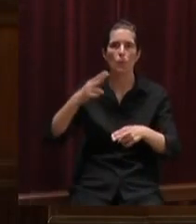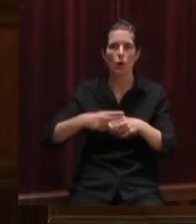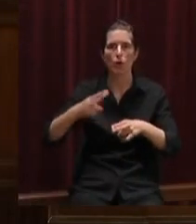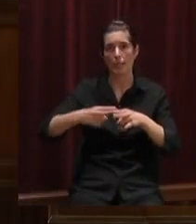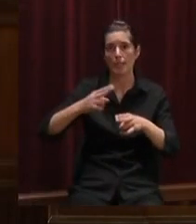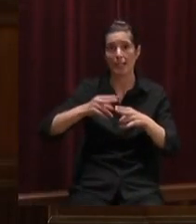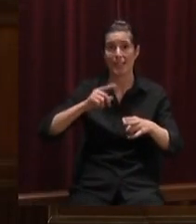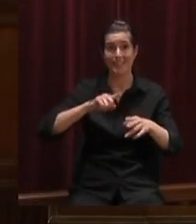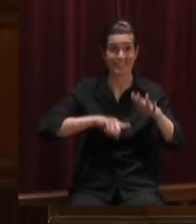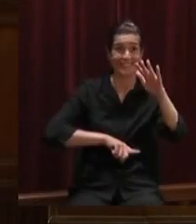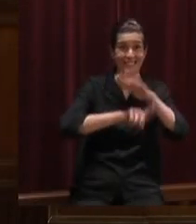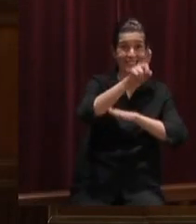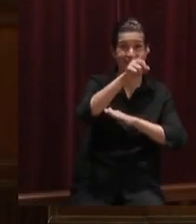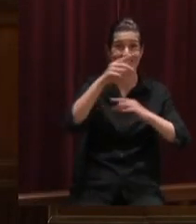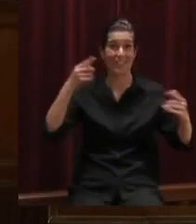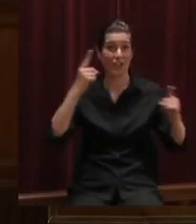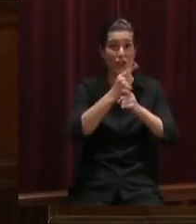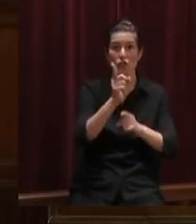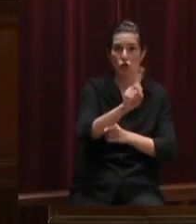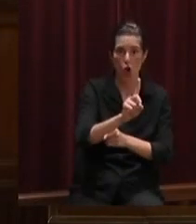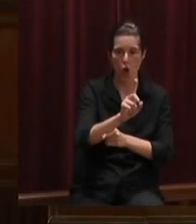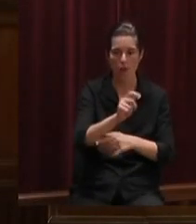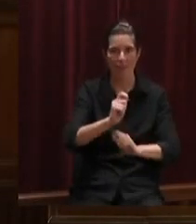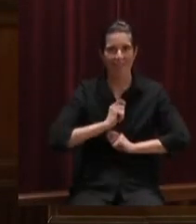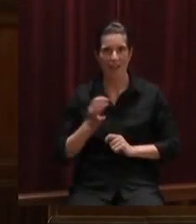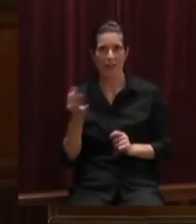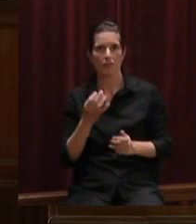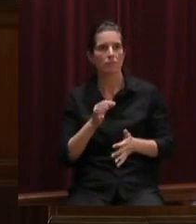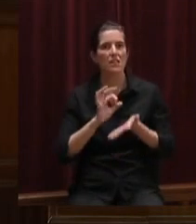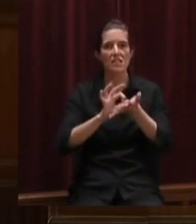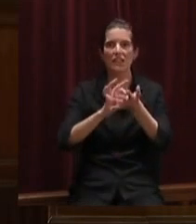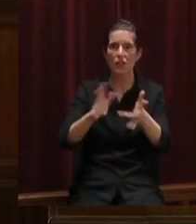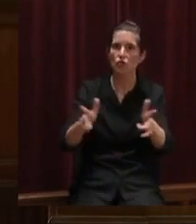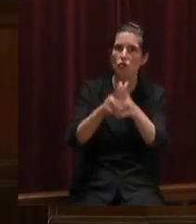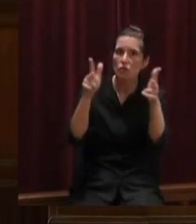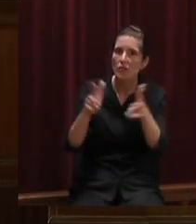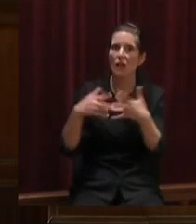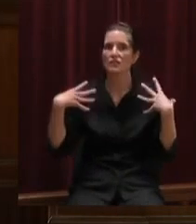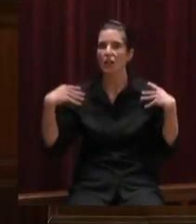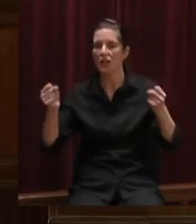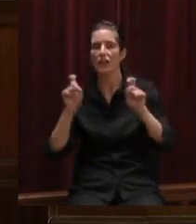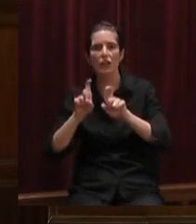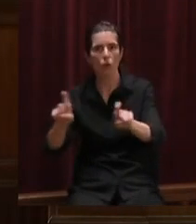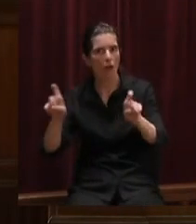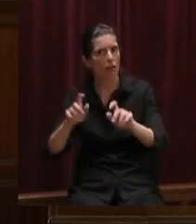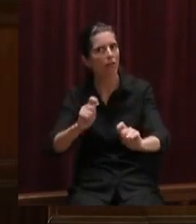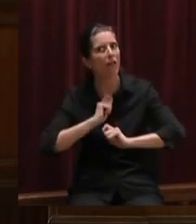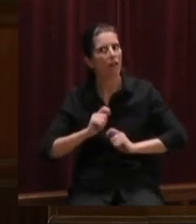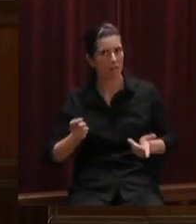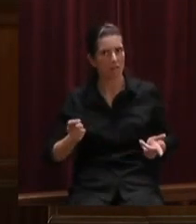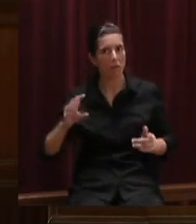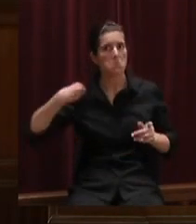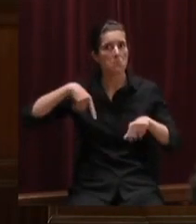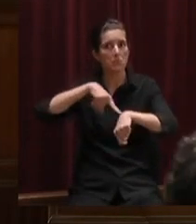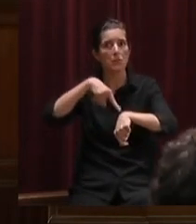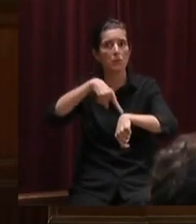contrari, permet dotar com mai serveis tan essencials com els socials, la sanitat o l'educació, i a la vegada afavorir